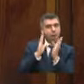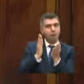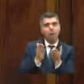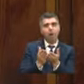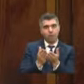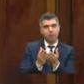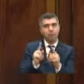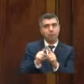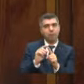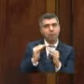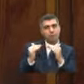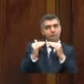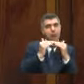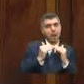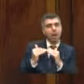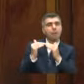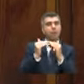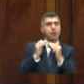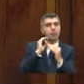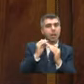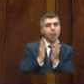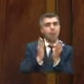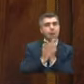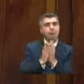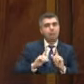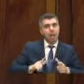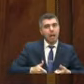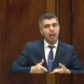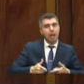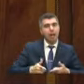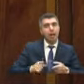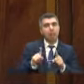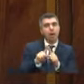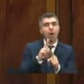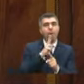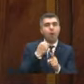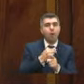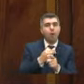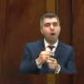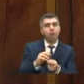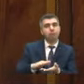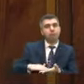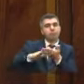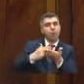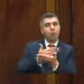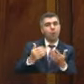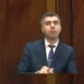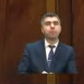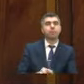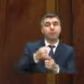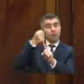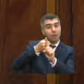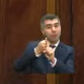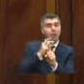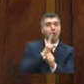إلى تحقيق الإنصاف وتحقيق مدرسة الجودة وتكافؤ الفرص. وفي هذا الإطار تعمل الحكومة عن